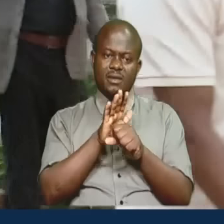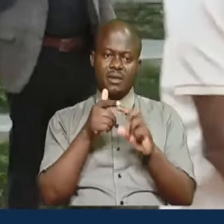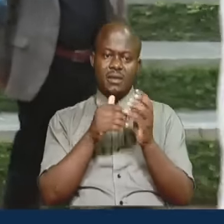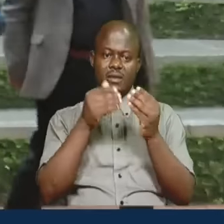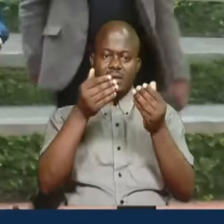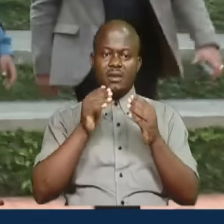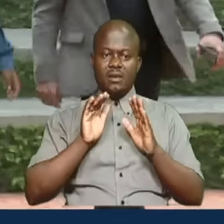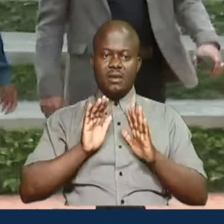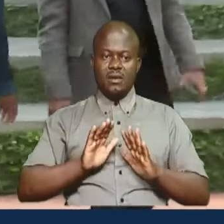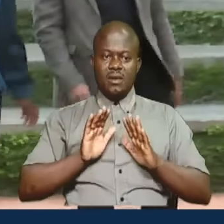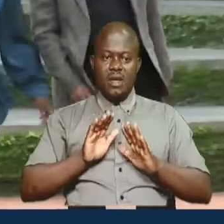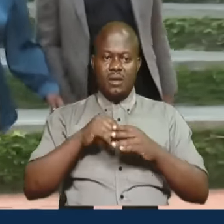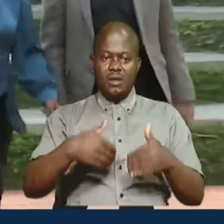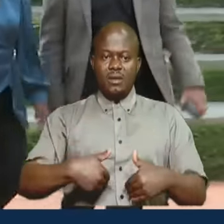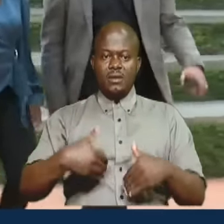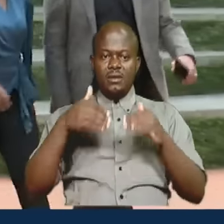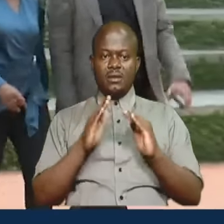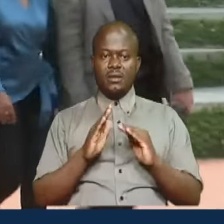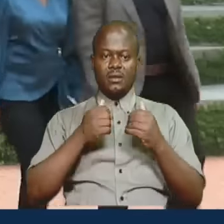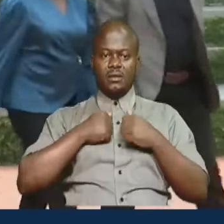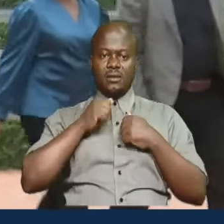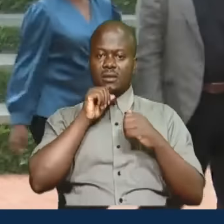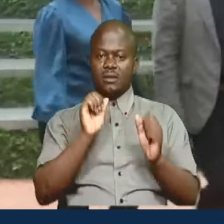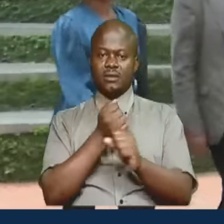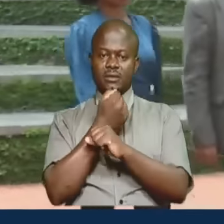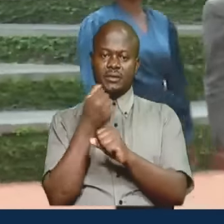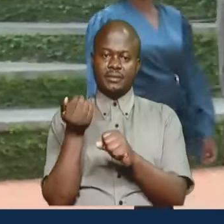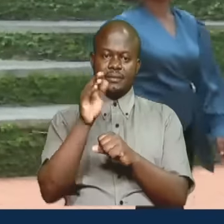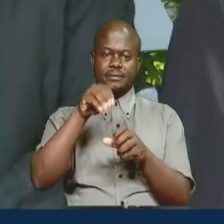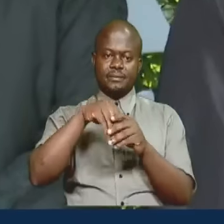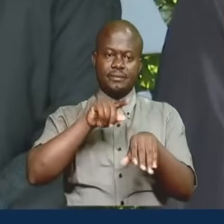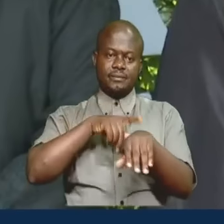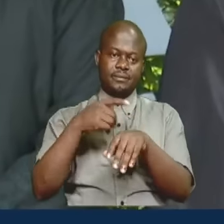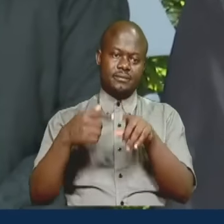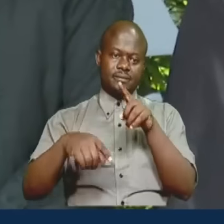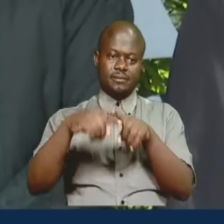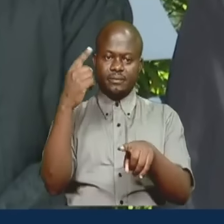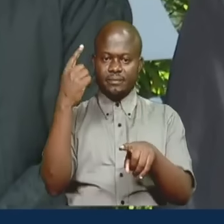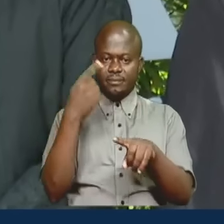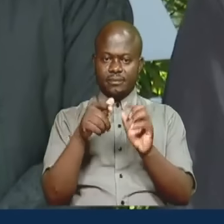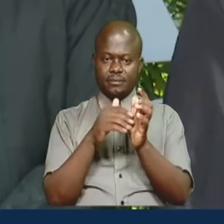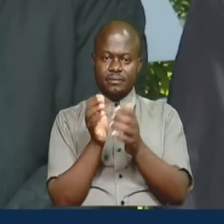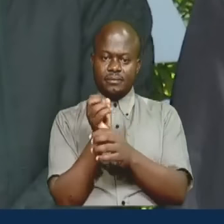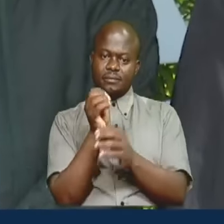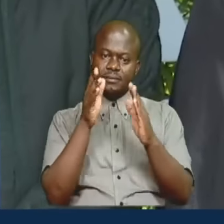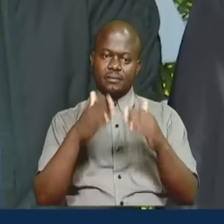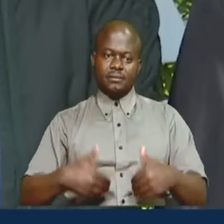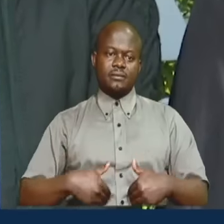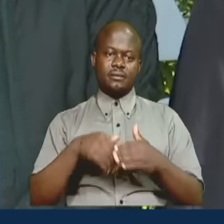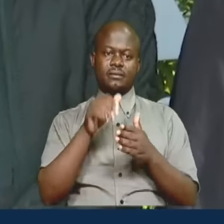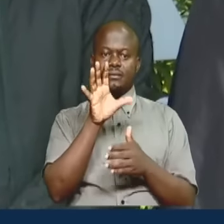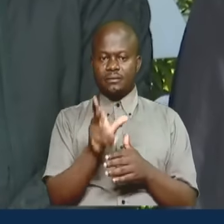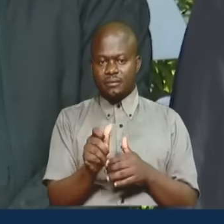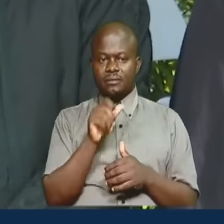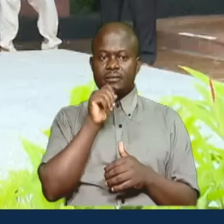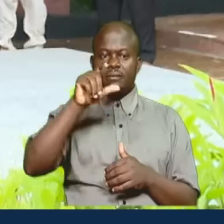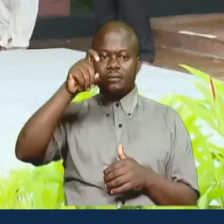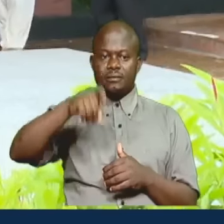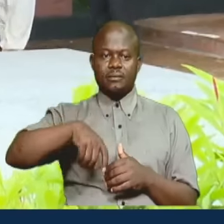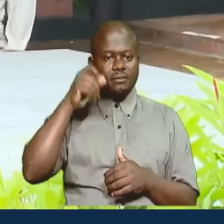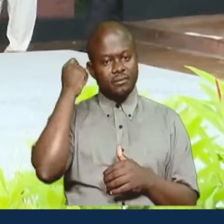ihumure ku rubyiruko ko u Rwanda rudashobora kugaruka mu bihe by'ubwicanyi. Yagira inama urubyiruko rwa Afrika ko rudakwiye